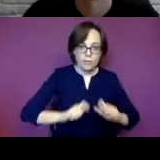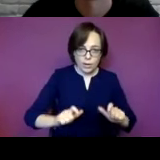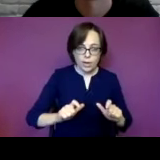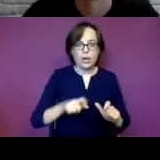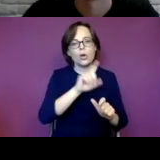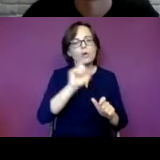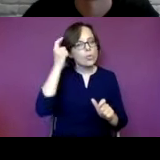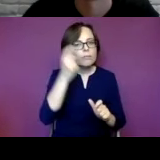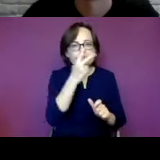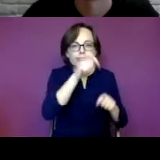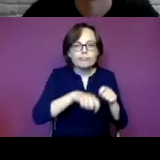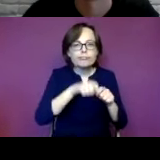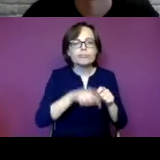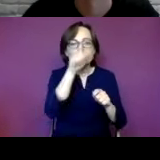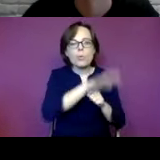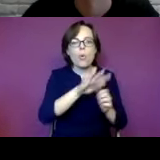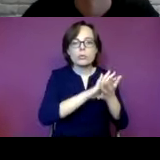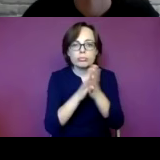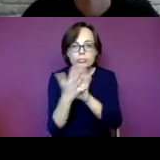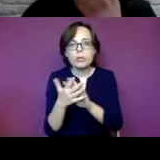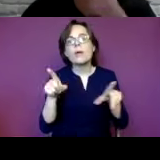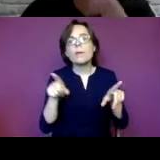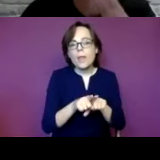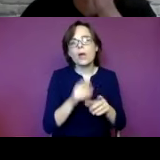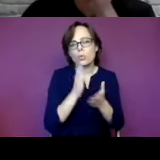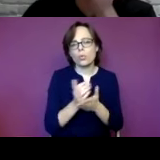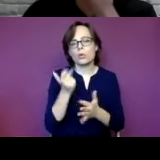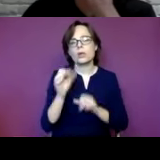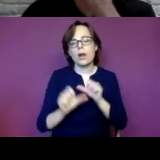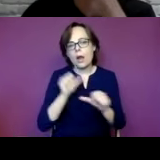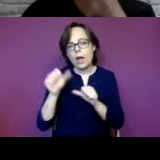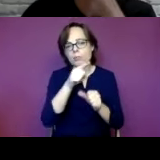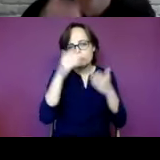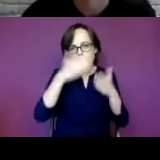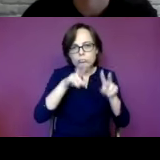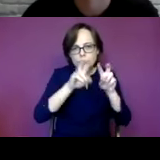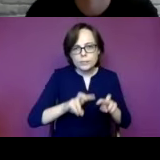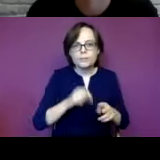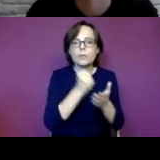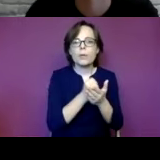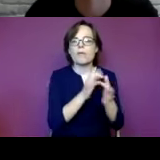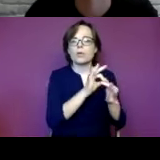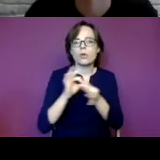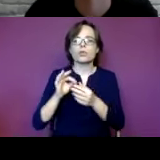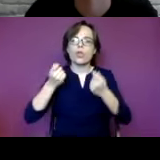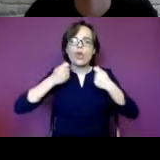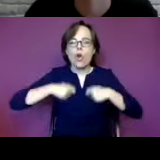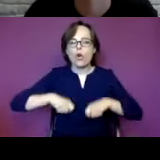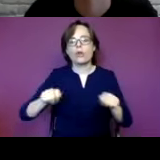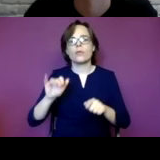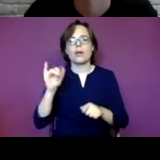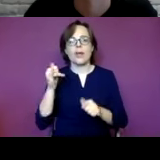zmian społecznych, a także od paru lat zajmuje się kwestiami związanymi z rolnictwem wysokiej